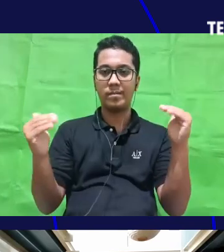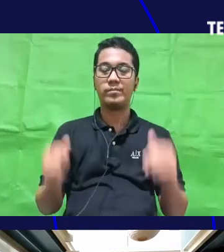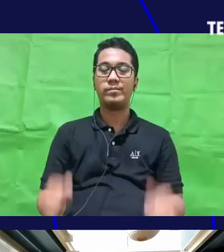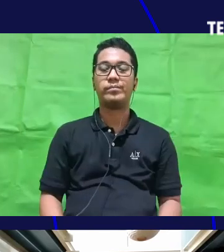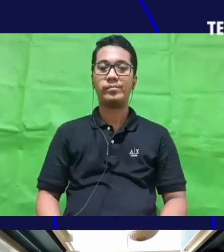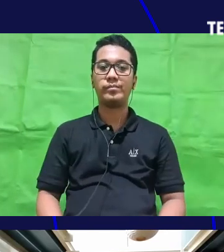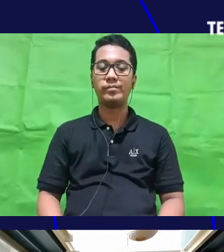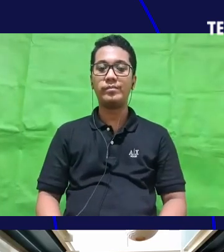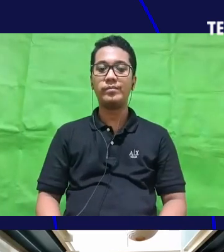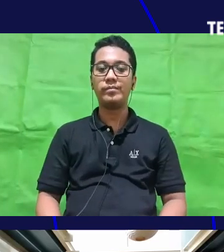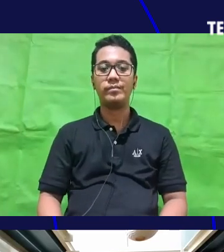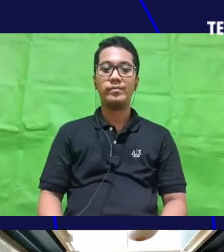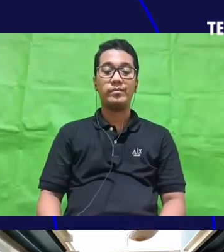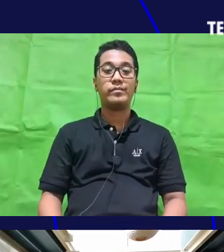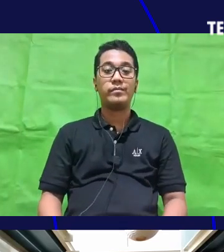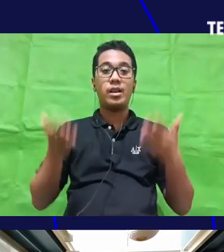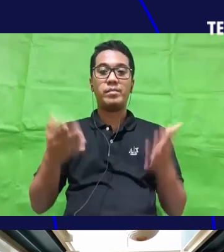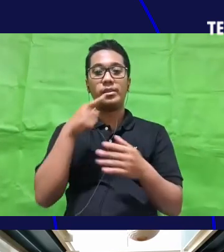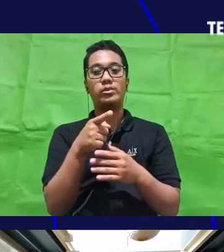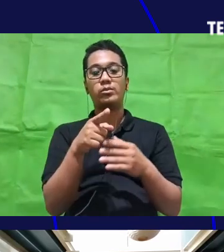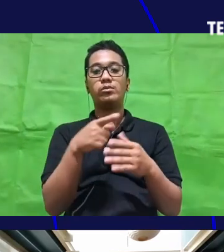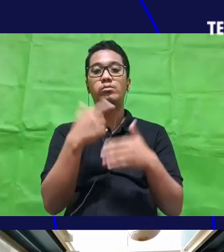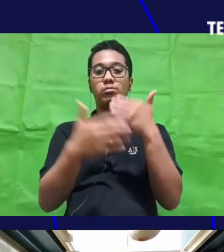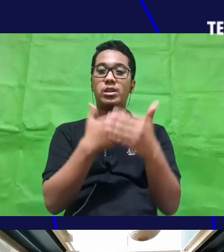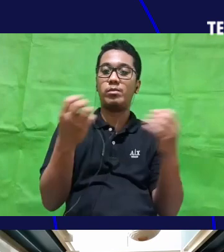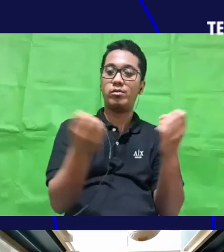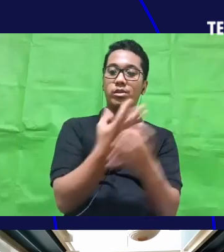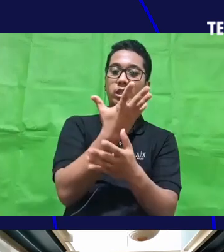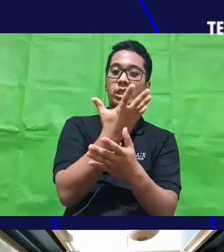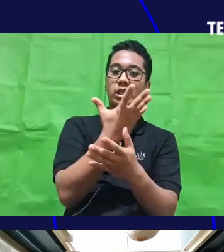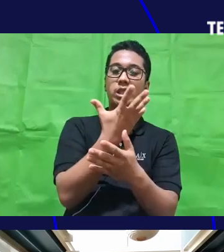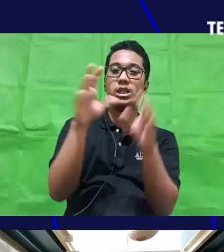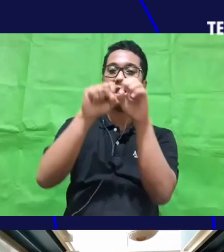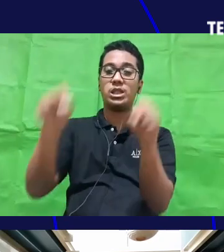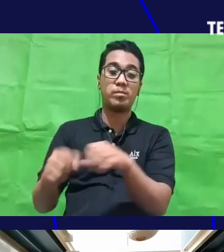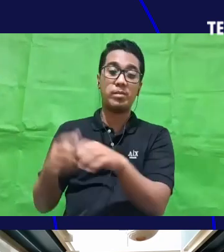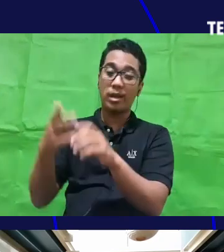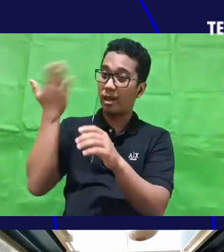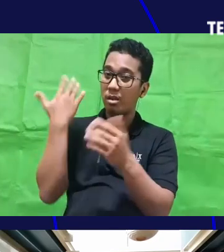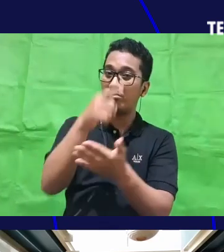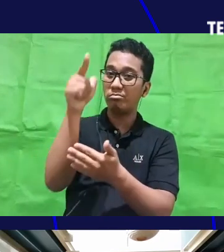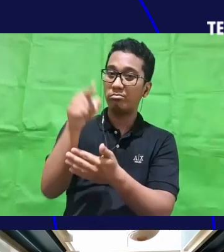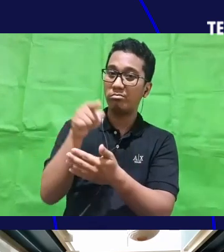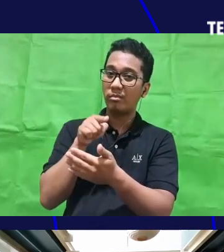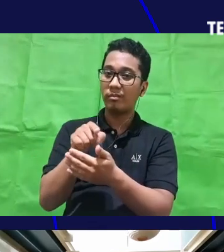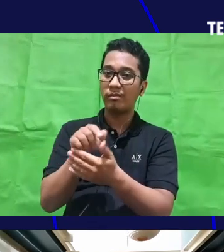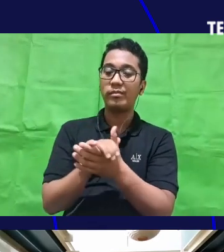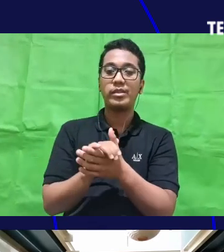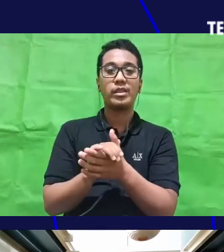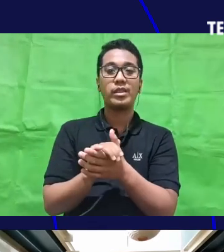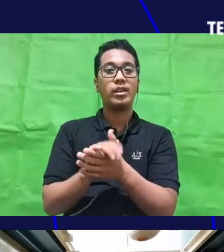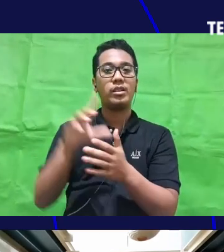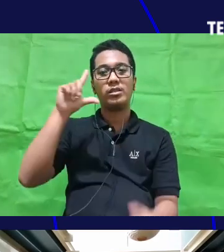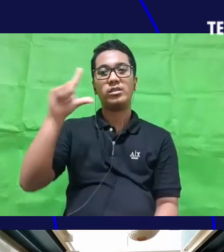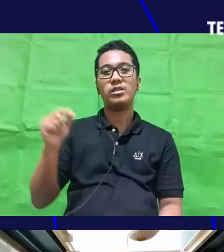kemudian apakah itu kemudian mereproduksi sistem yang lama? Sejauh yang aku